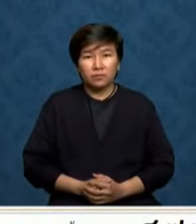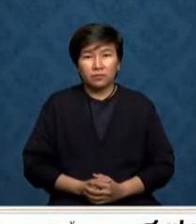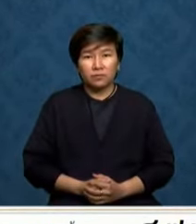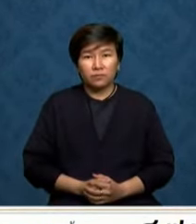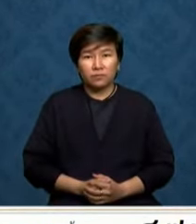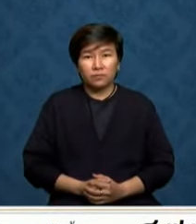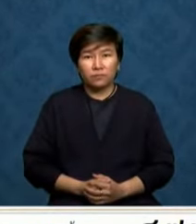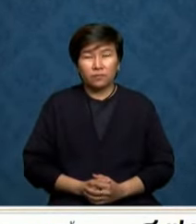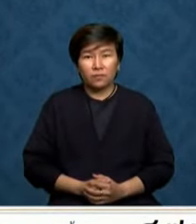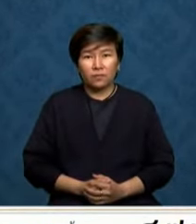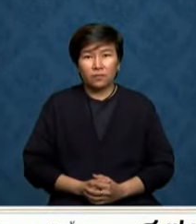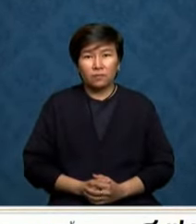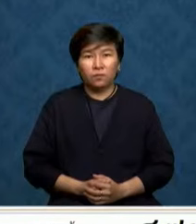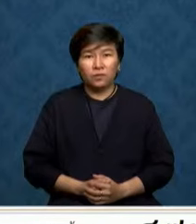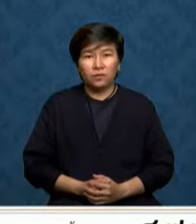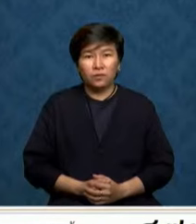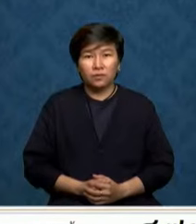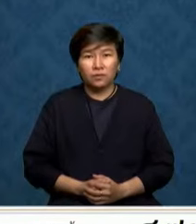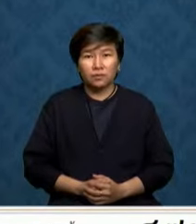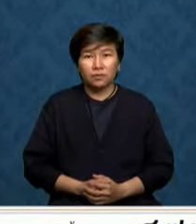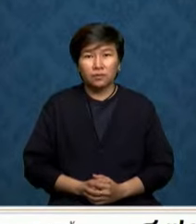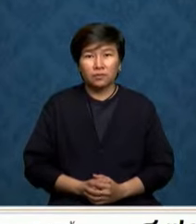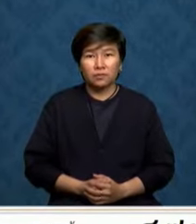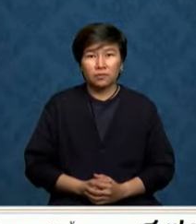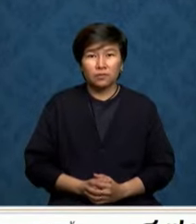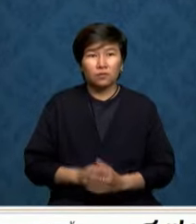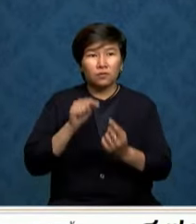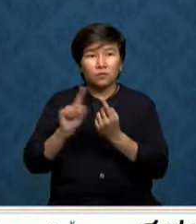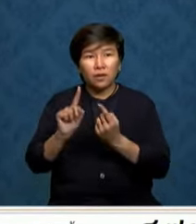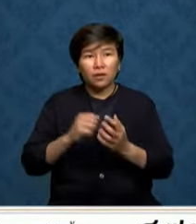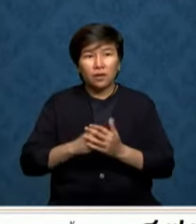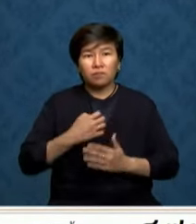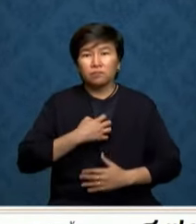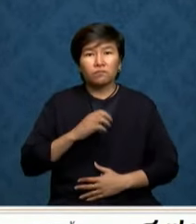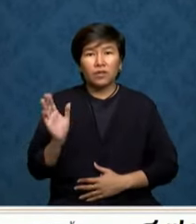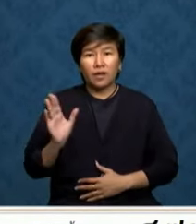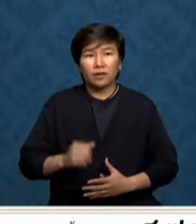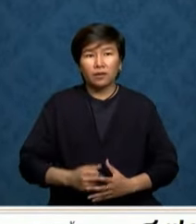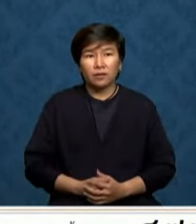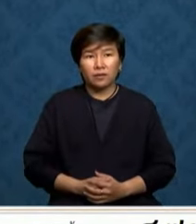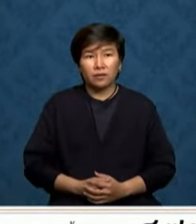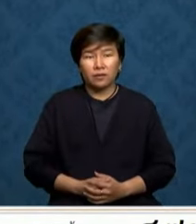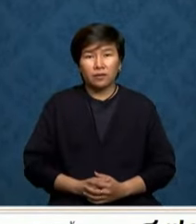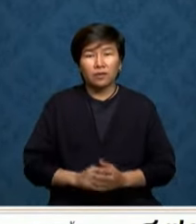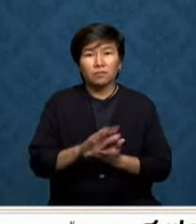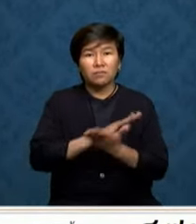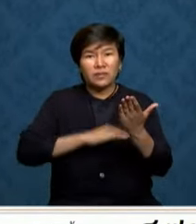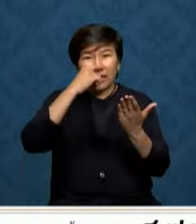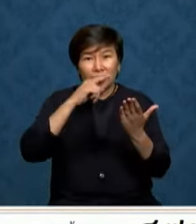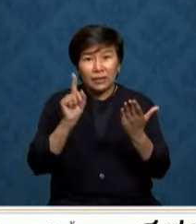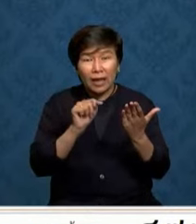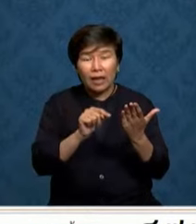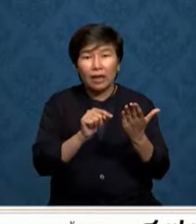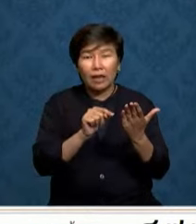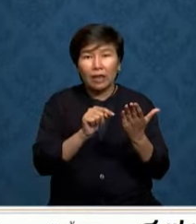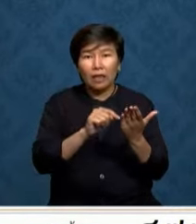อย่างเพื่อนสมาชิกได้พูดถึงก็คือผมไม่อยากให้คนมองว่าประเทศไทยเป็นแหล่งที่